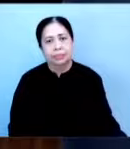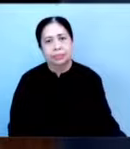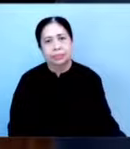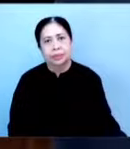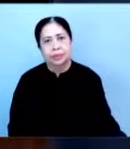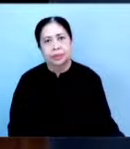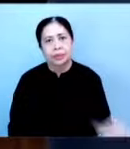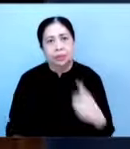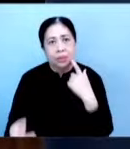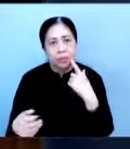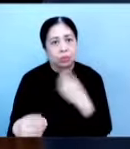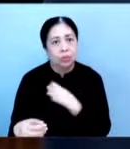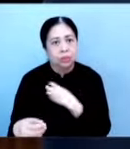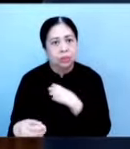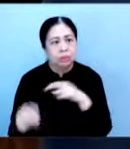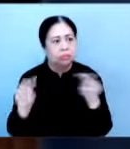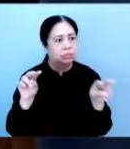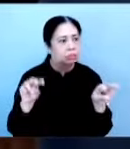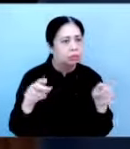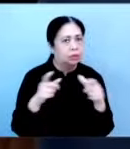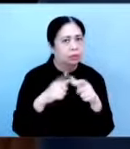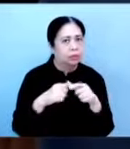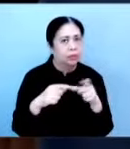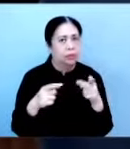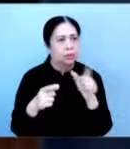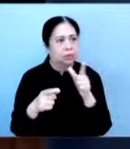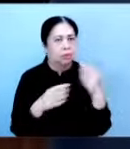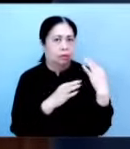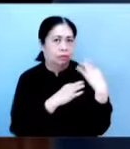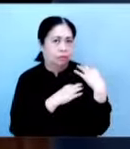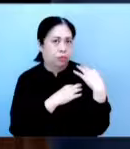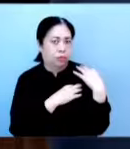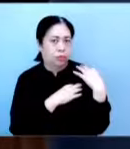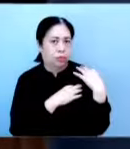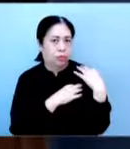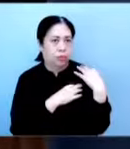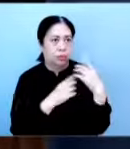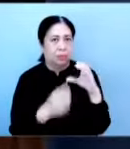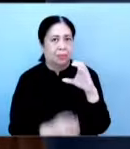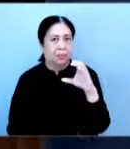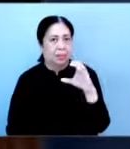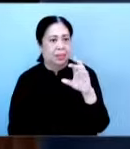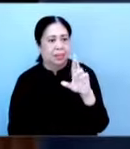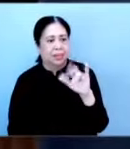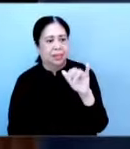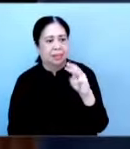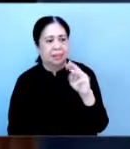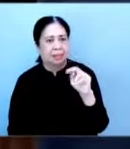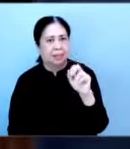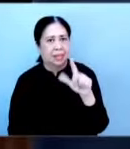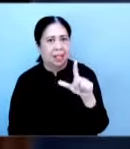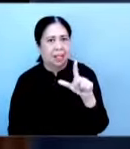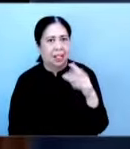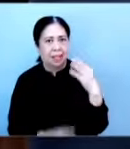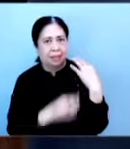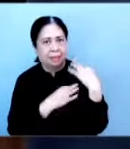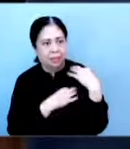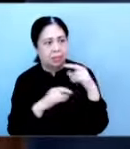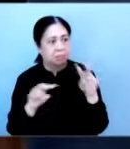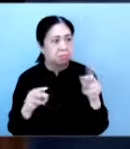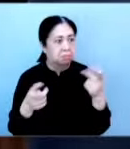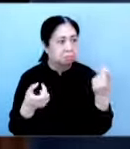ang yung pulis dapat tumingin Una sa criminal liability Meron bang criminal liability Kasi yun ang trabaho ng pulis Tingnan ko may crimen